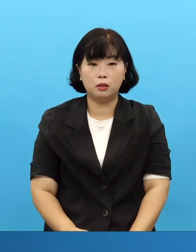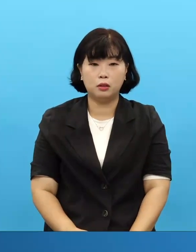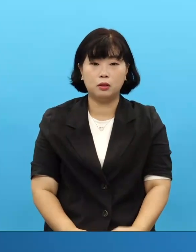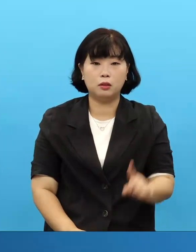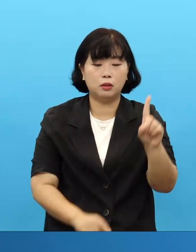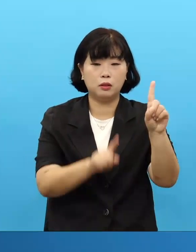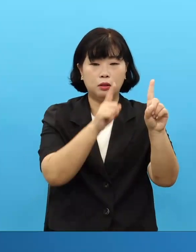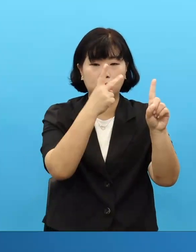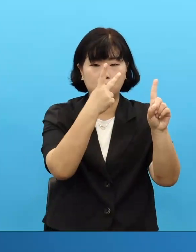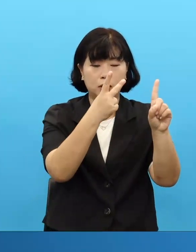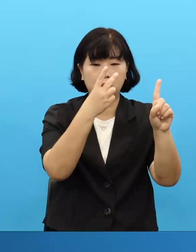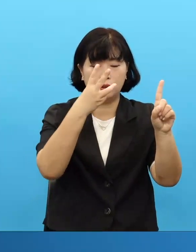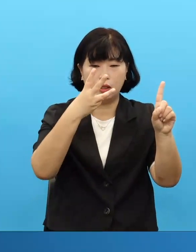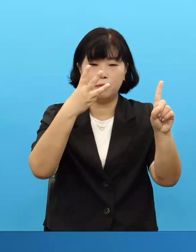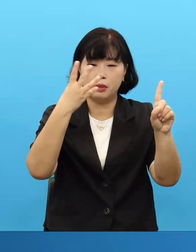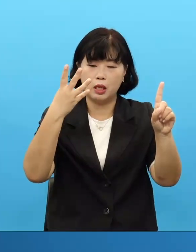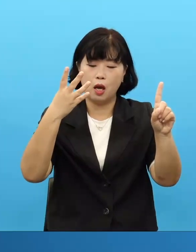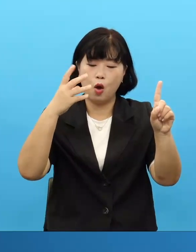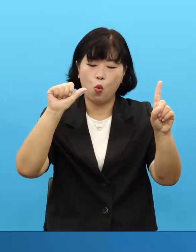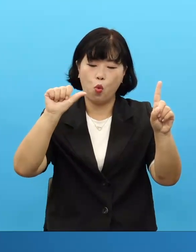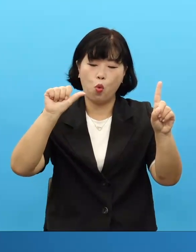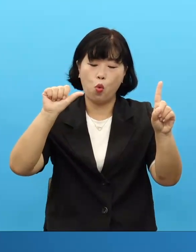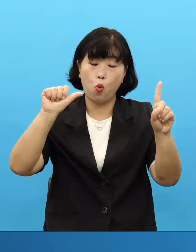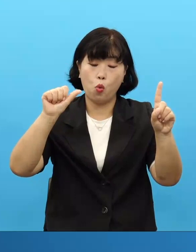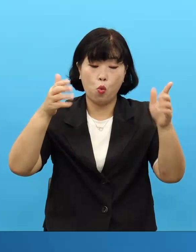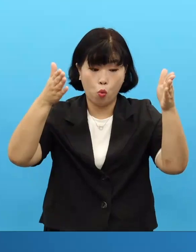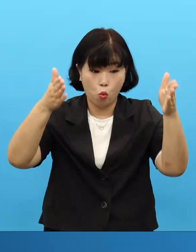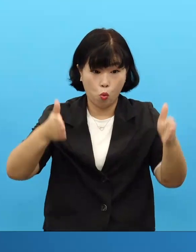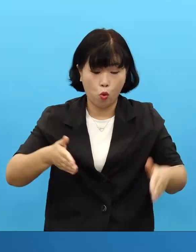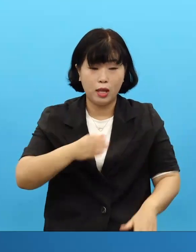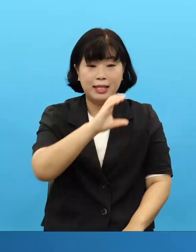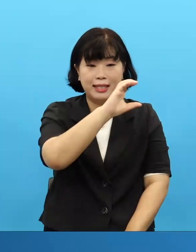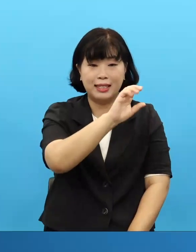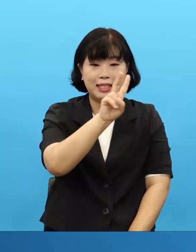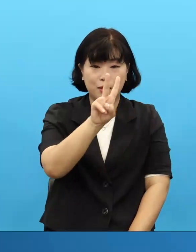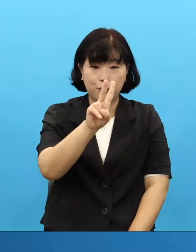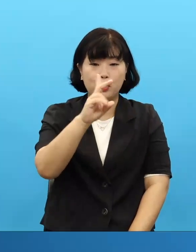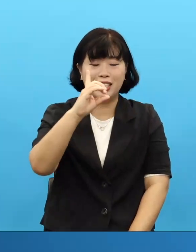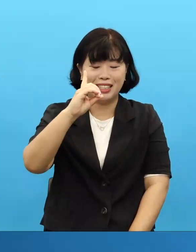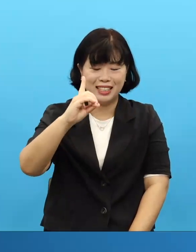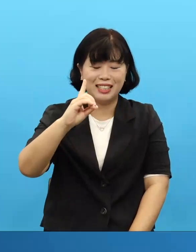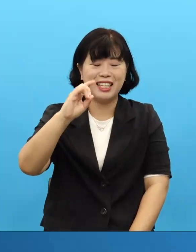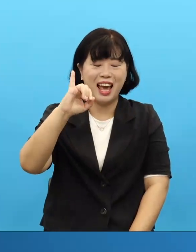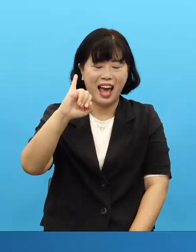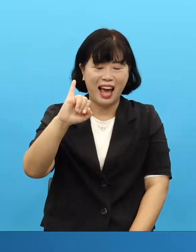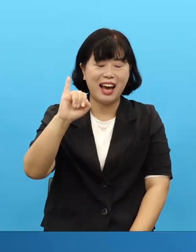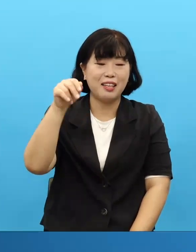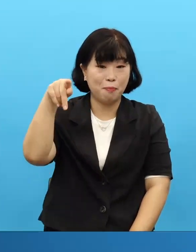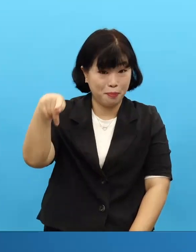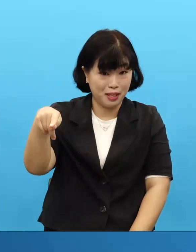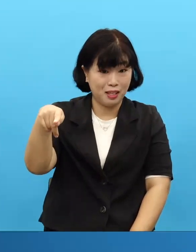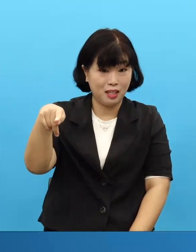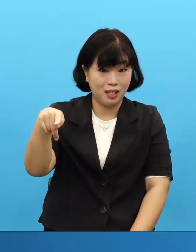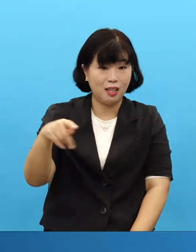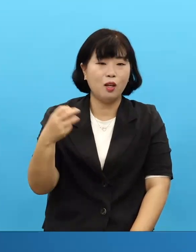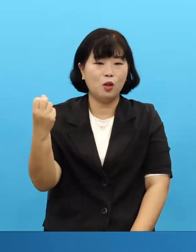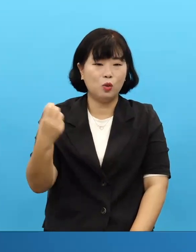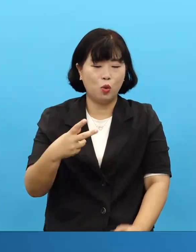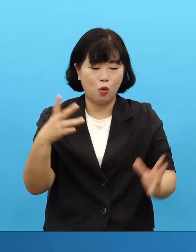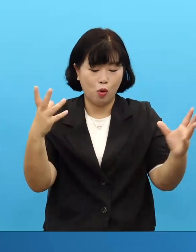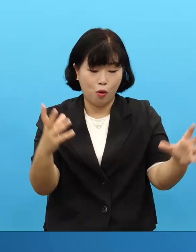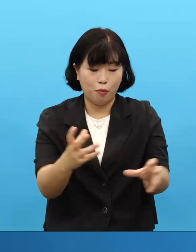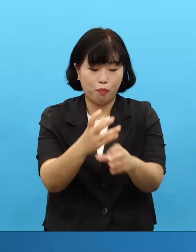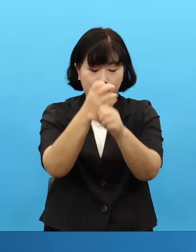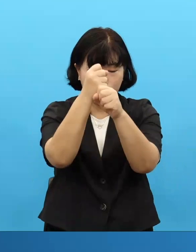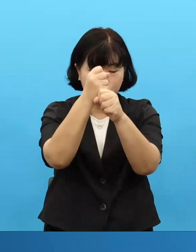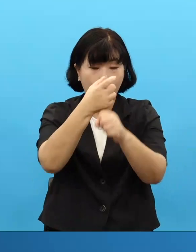CVDIP라고 하기도 하고 절대 이 주신 하나님 주권 안에서 나온 절대 응답입니다. And of course, we can call this a